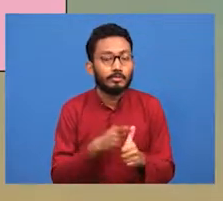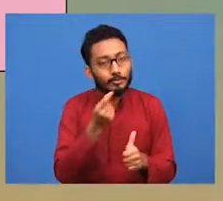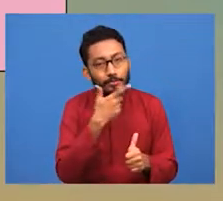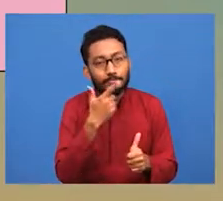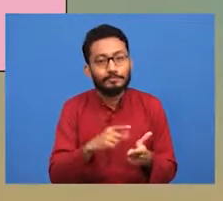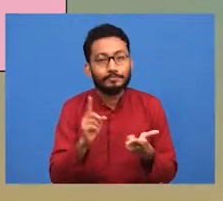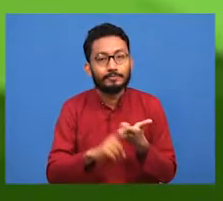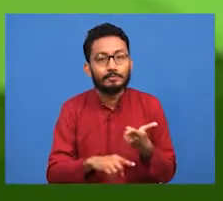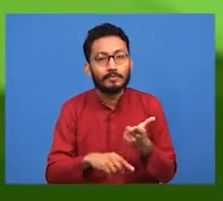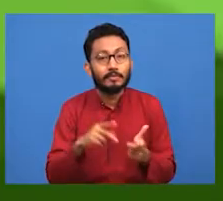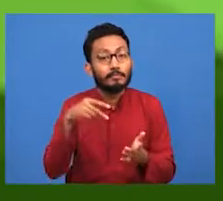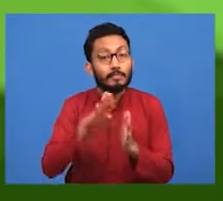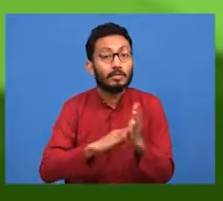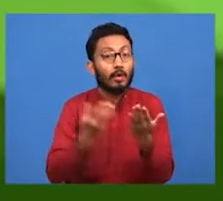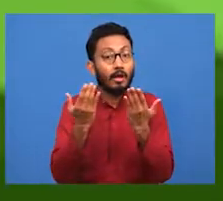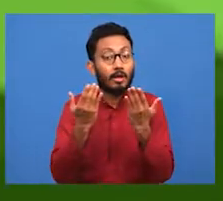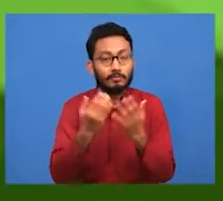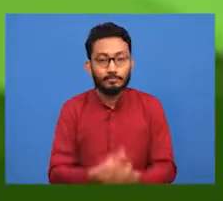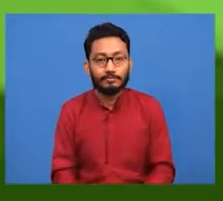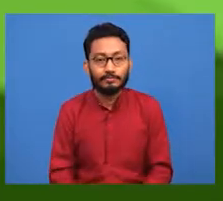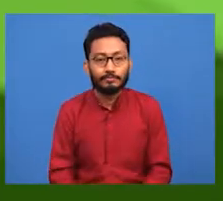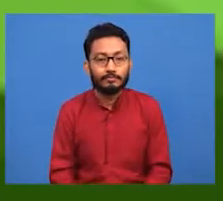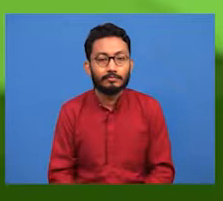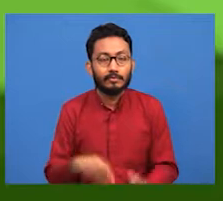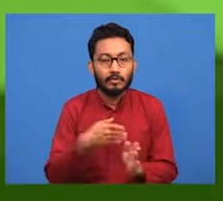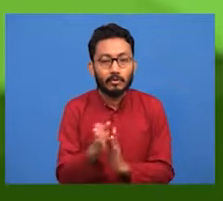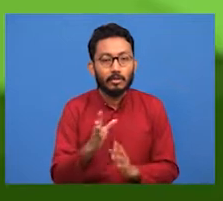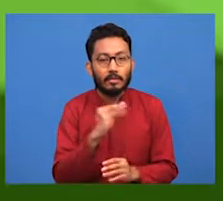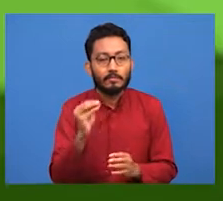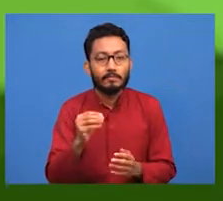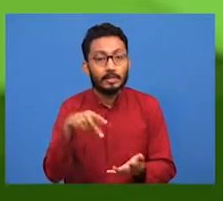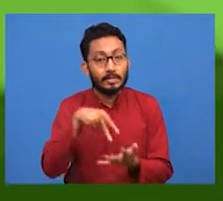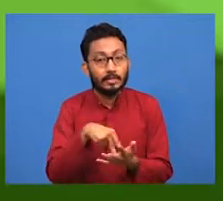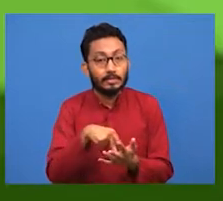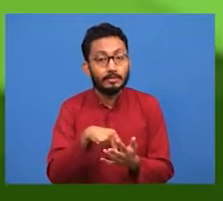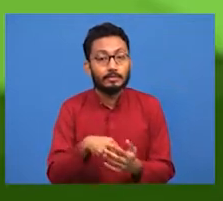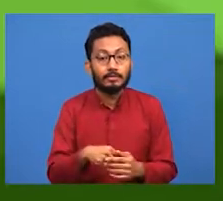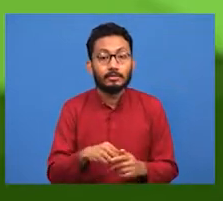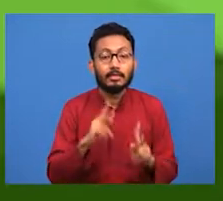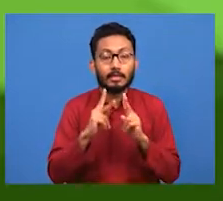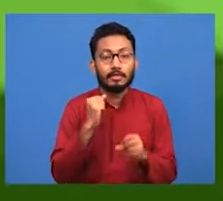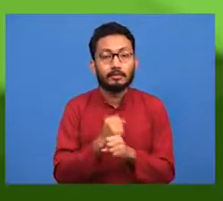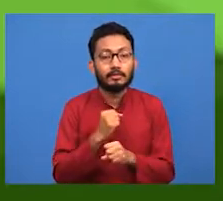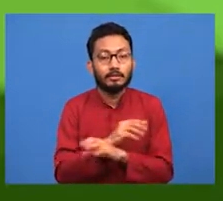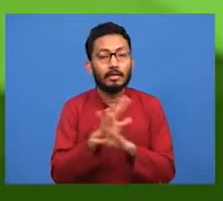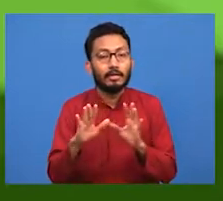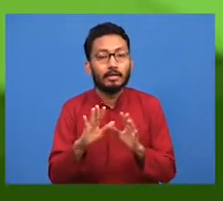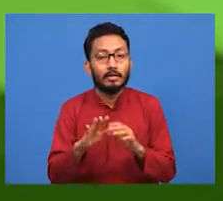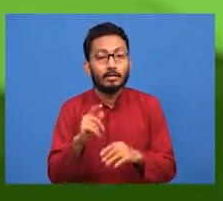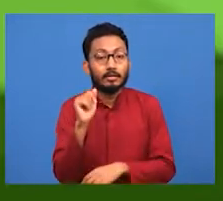berdoa. Membelok dan berdiri merupakan kata kerja aktif tak transitif